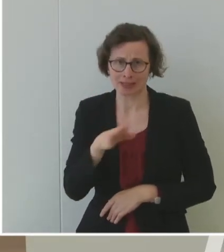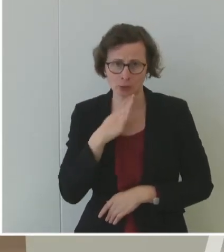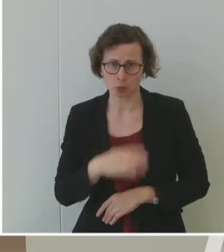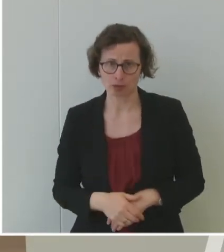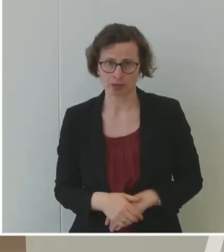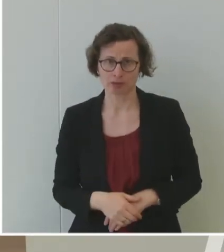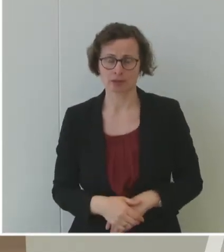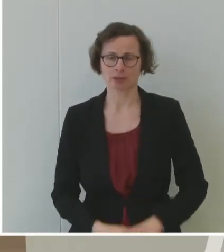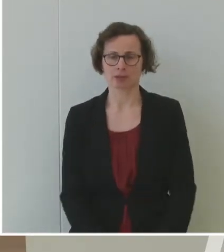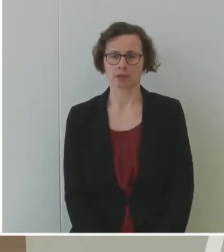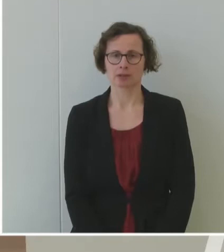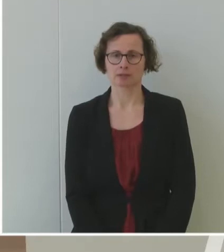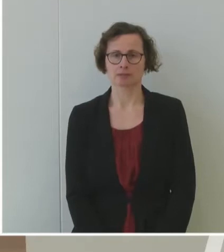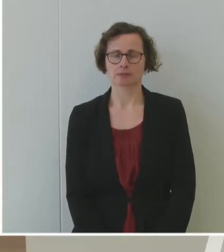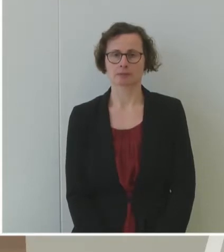nicht aus.